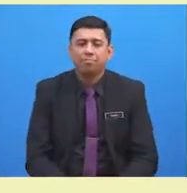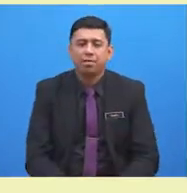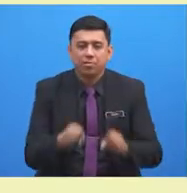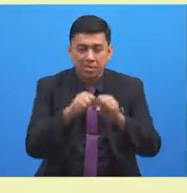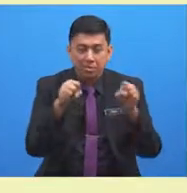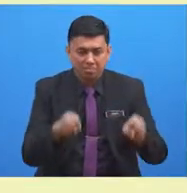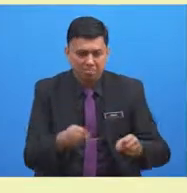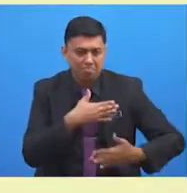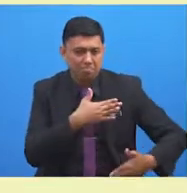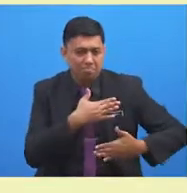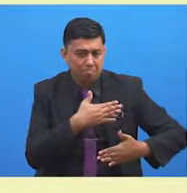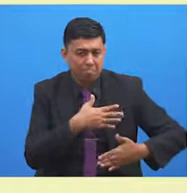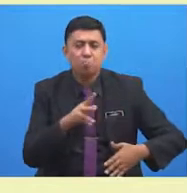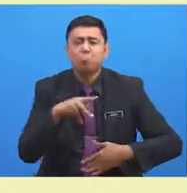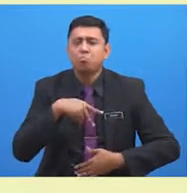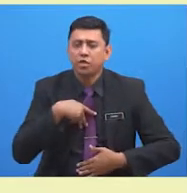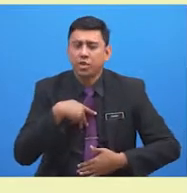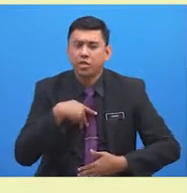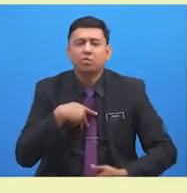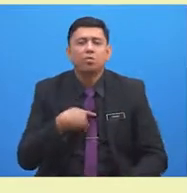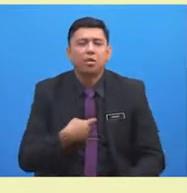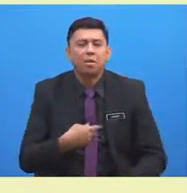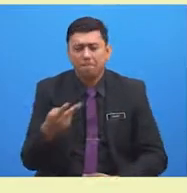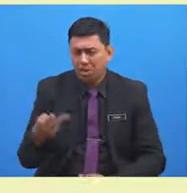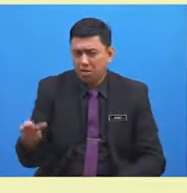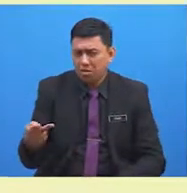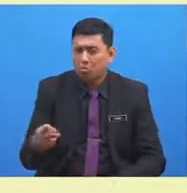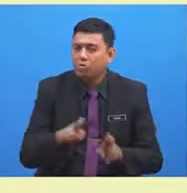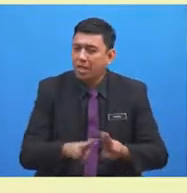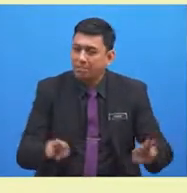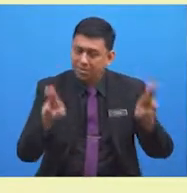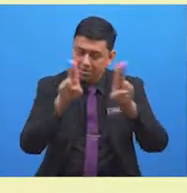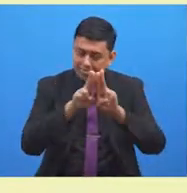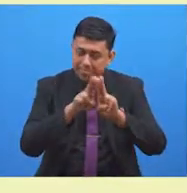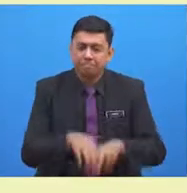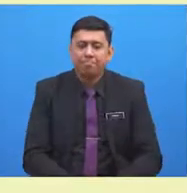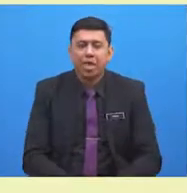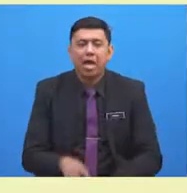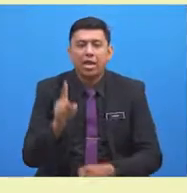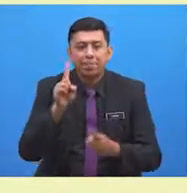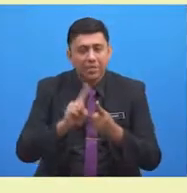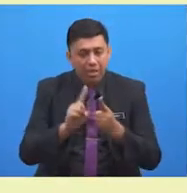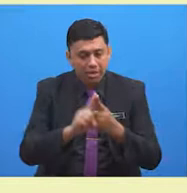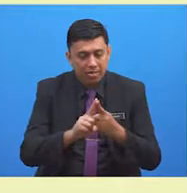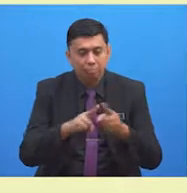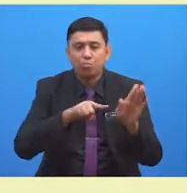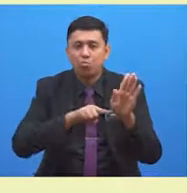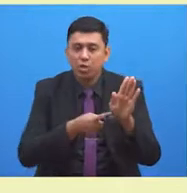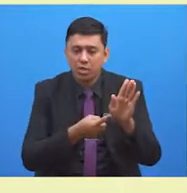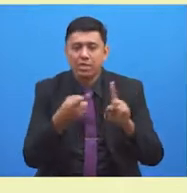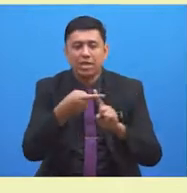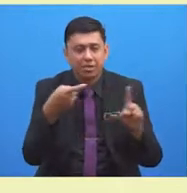sistem respiratory mempunyai beberapa komponen utama. Komponen yang pertama bermula